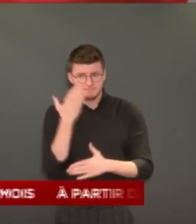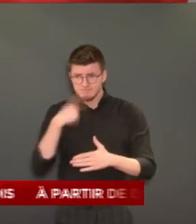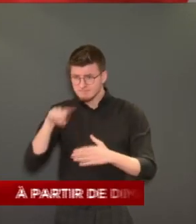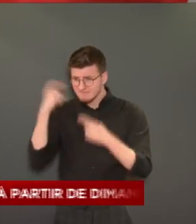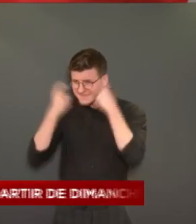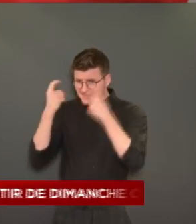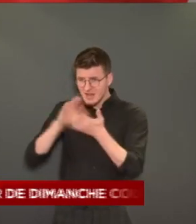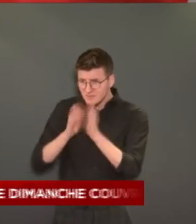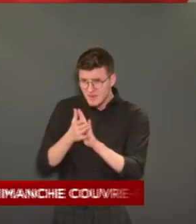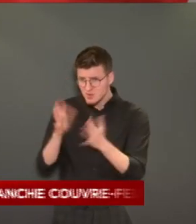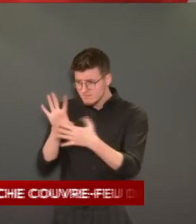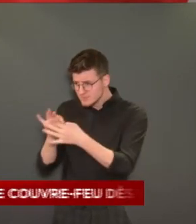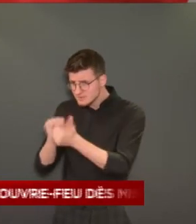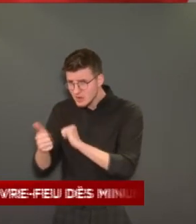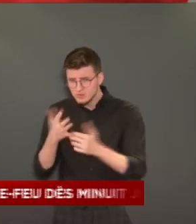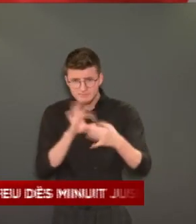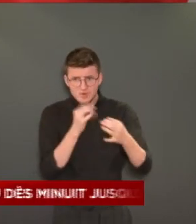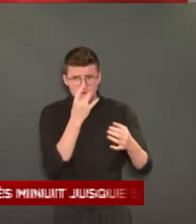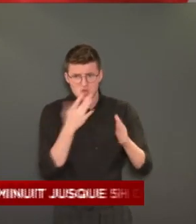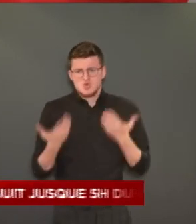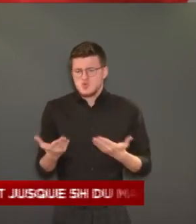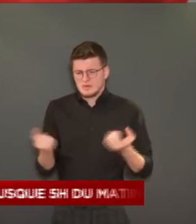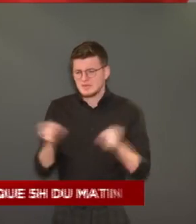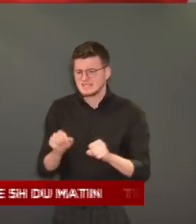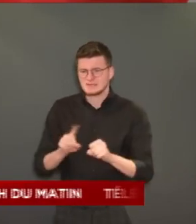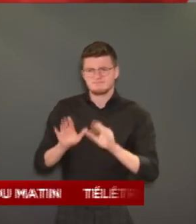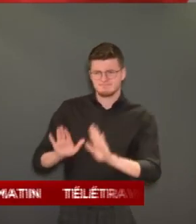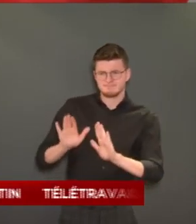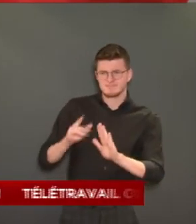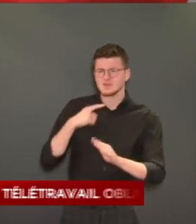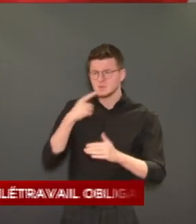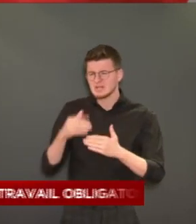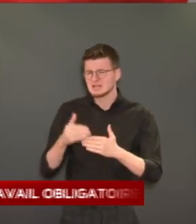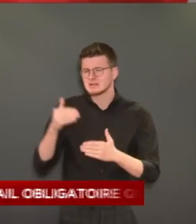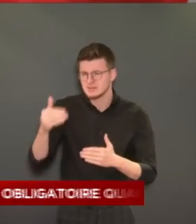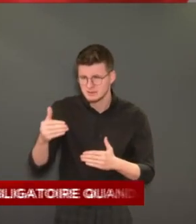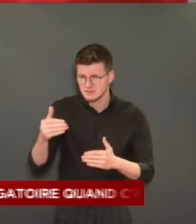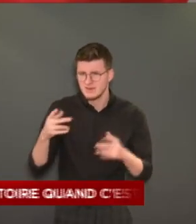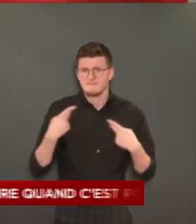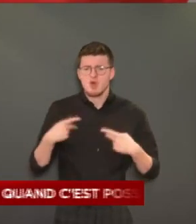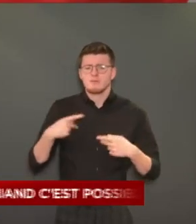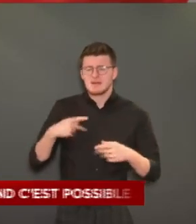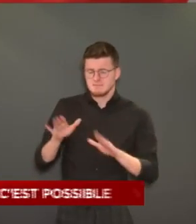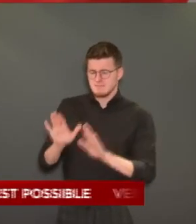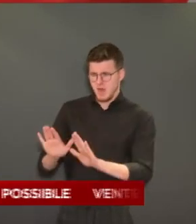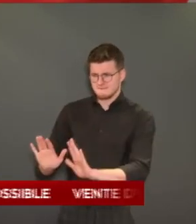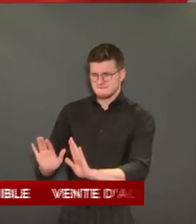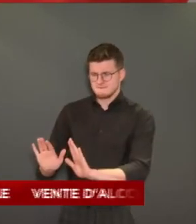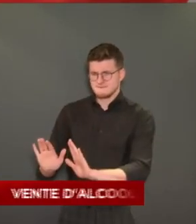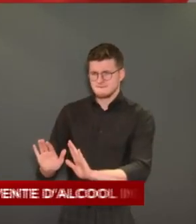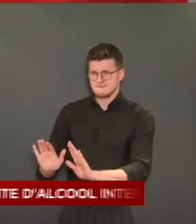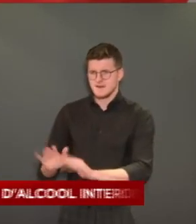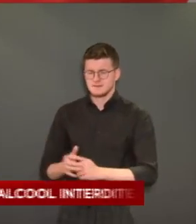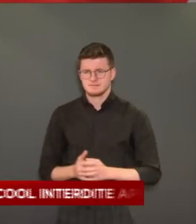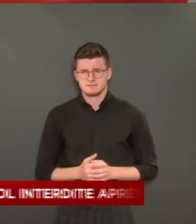revoir tous ces accords et tous ces protocoles. Eh bien, nous allons prendre une semaine pour les revoir. Entre-temps, les protocoles existants